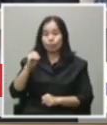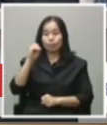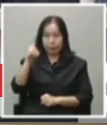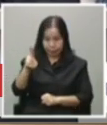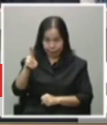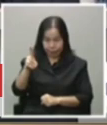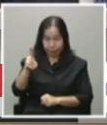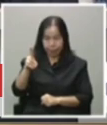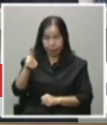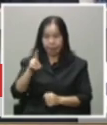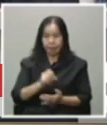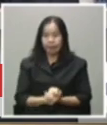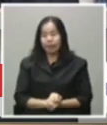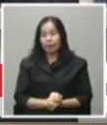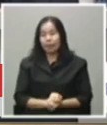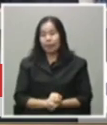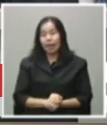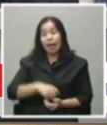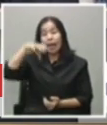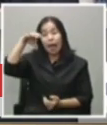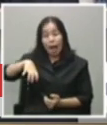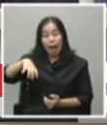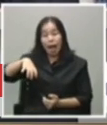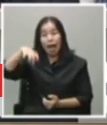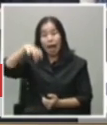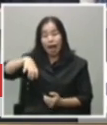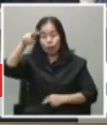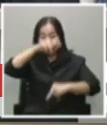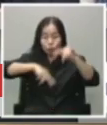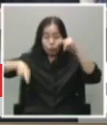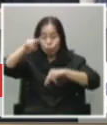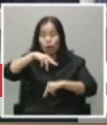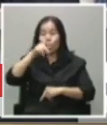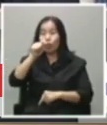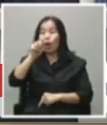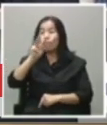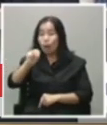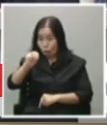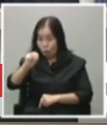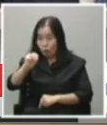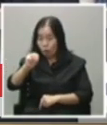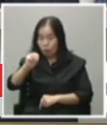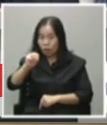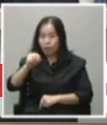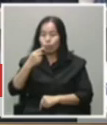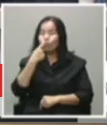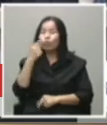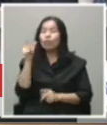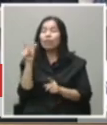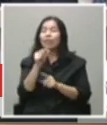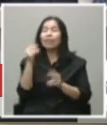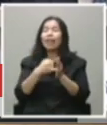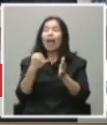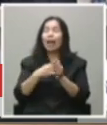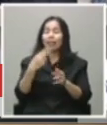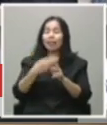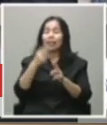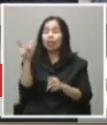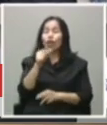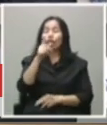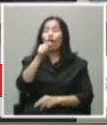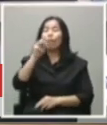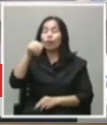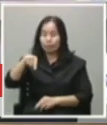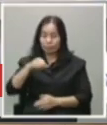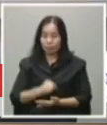ครับสำนักงานตรวจคนเข้าเมืองอยู่ในสตช.เนี่ยครับผมจะเรียกง่ายๆคือสตม.นะครับได้ร